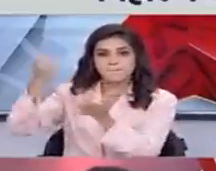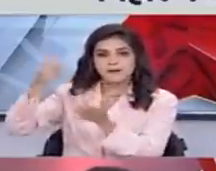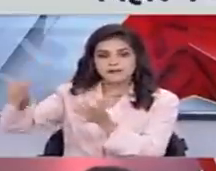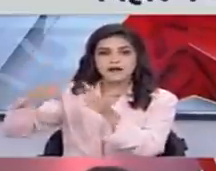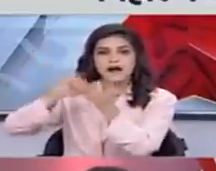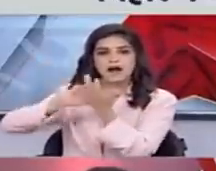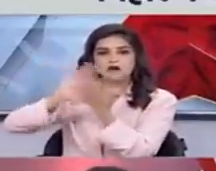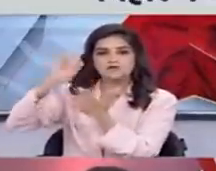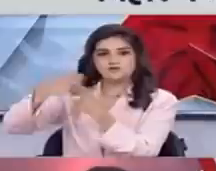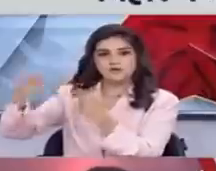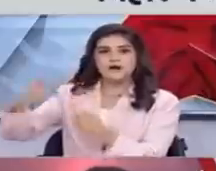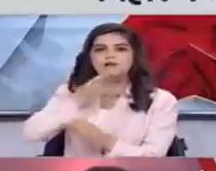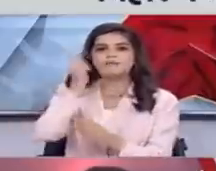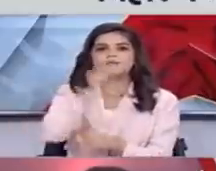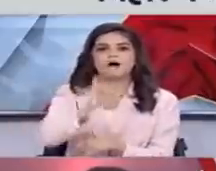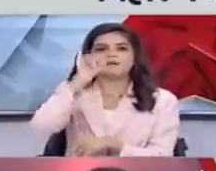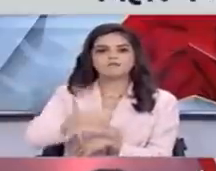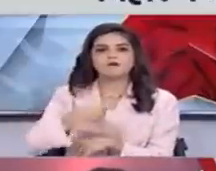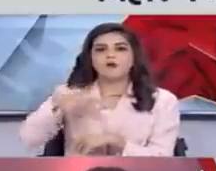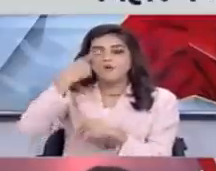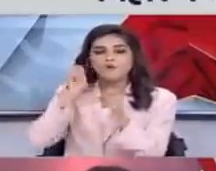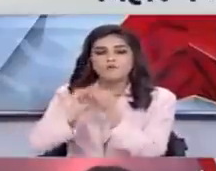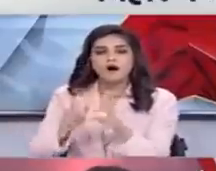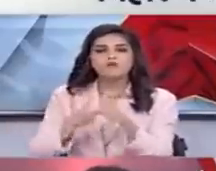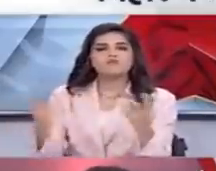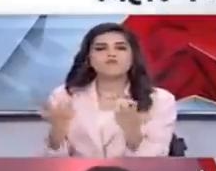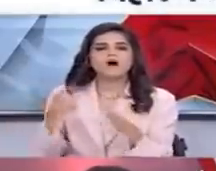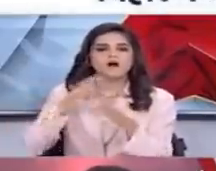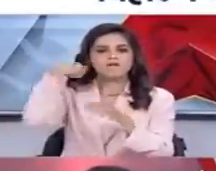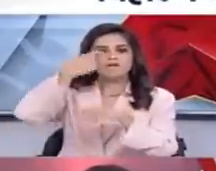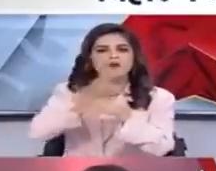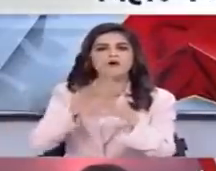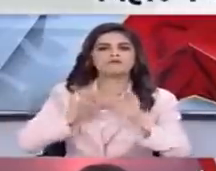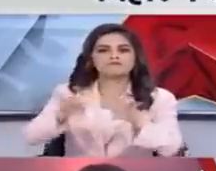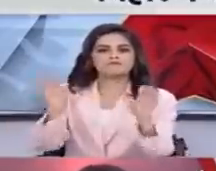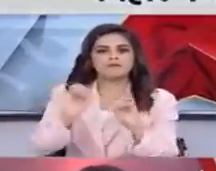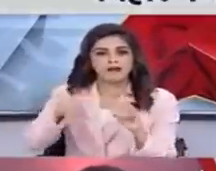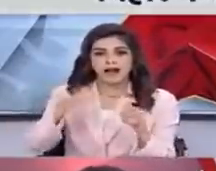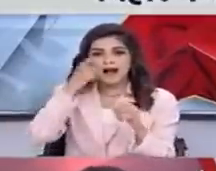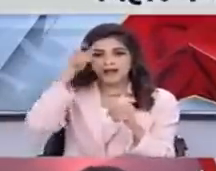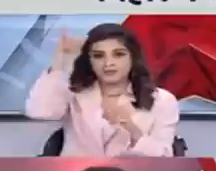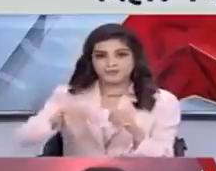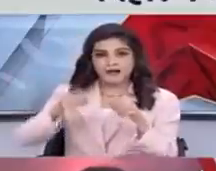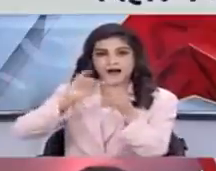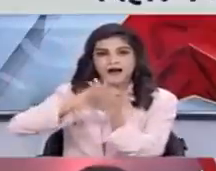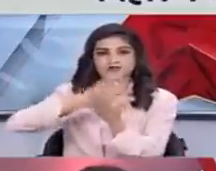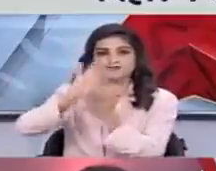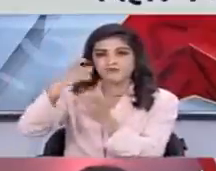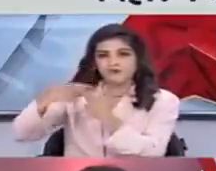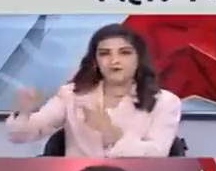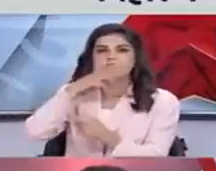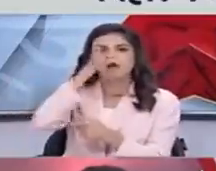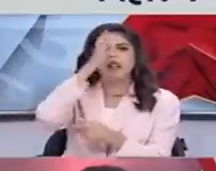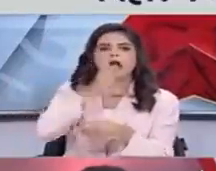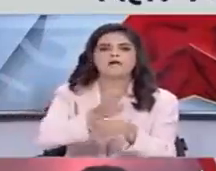देने की जगह राज्य के लिए क्या किया यह बताना चाहिए कि अब अशोक चौधरी ने वीडियो को फर्जी करार दिया